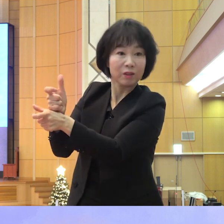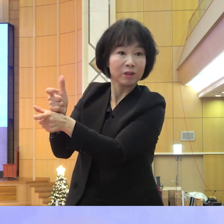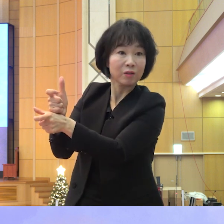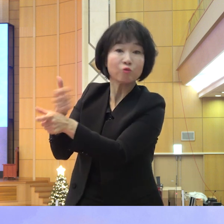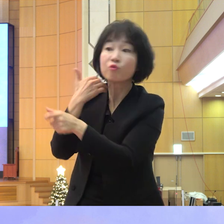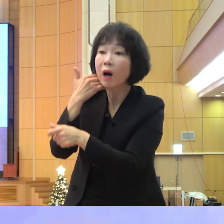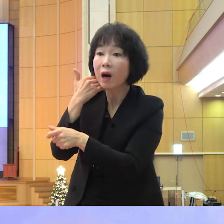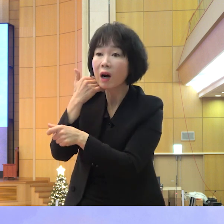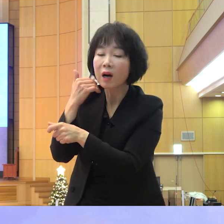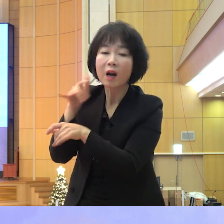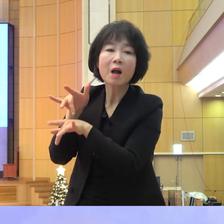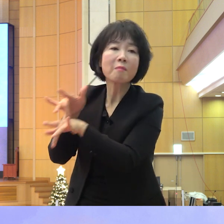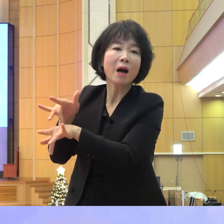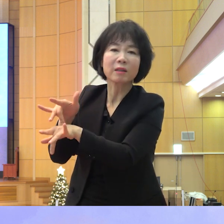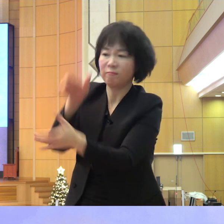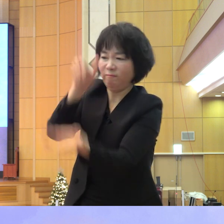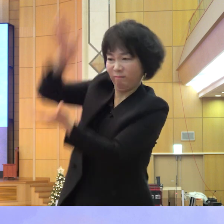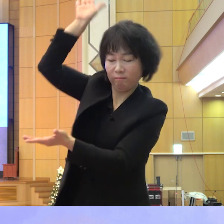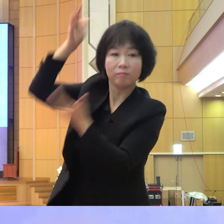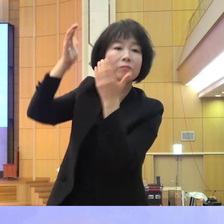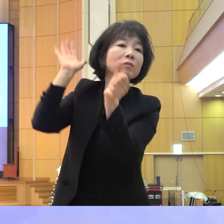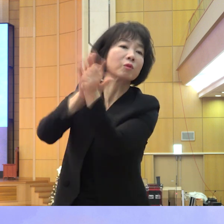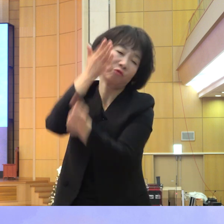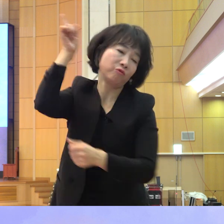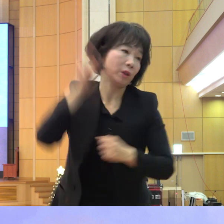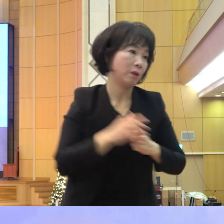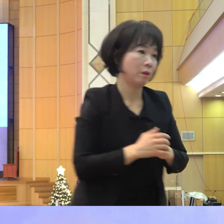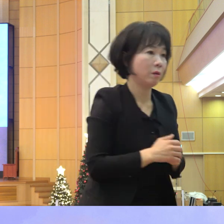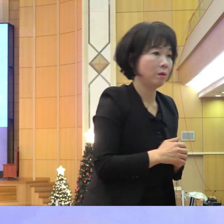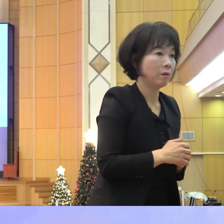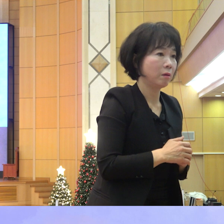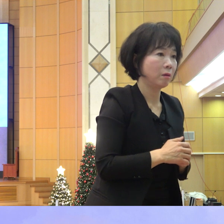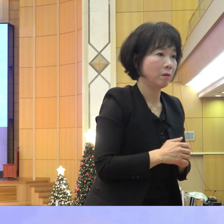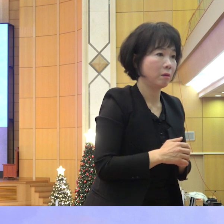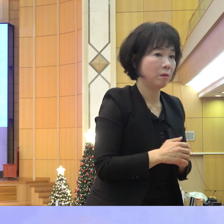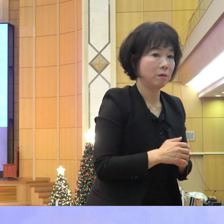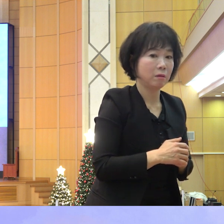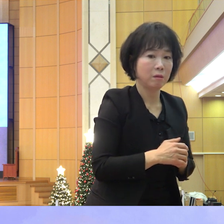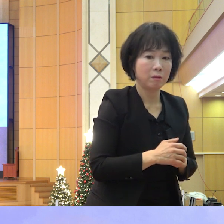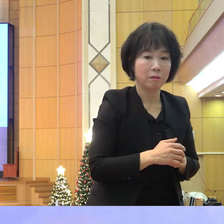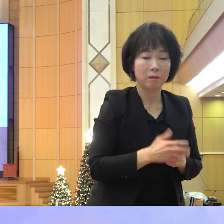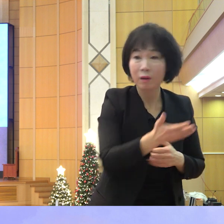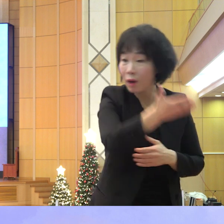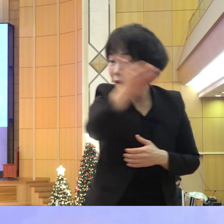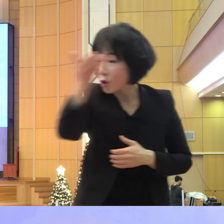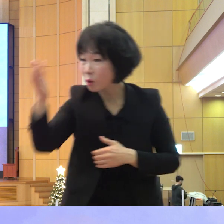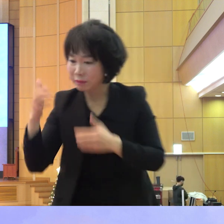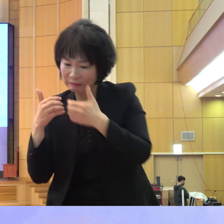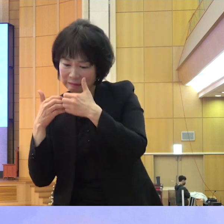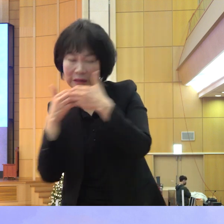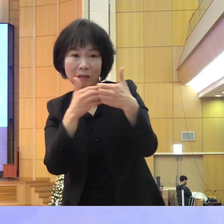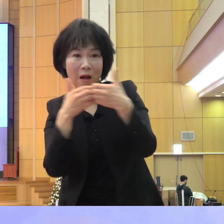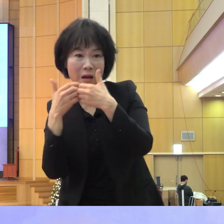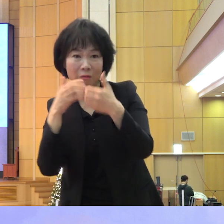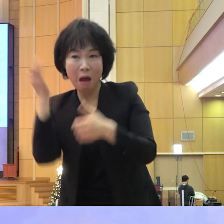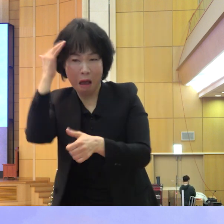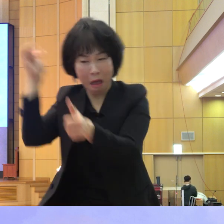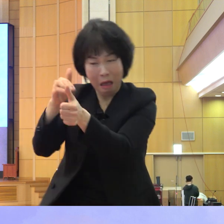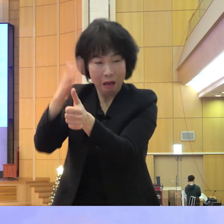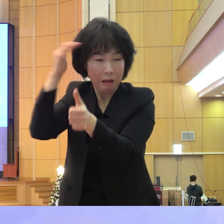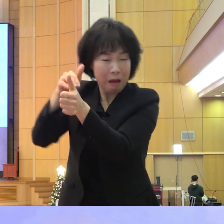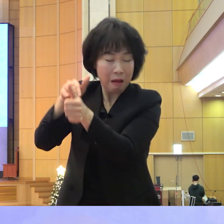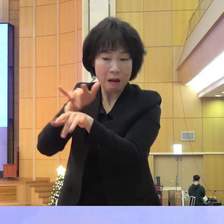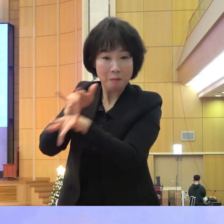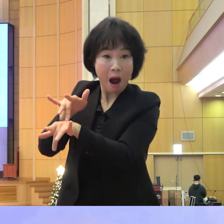사람이 살다 보면요 아무리 정직하게 선량하게 살아도요 대적이 있어요. 내